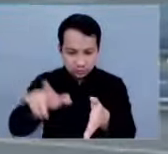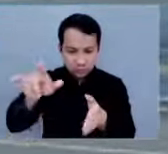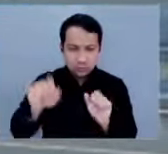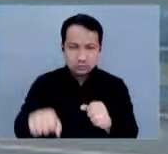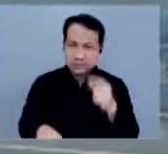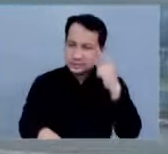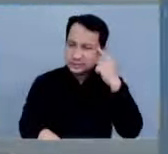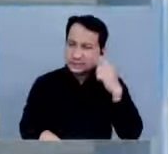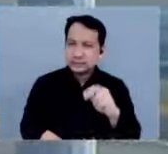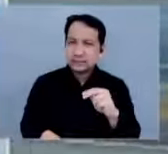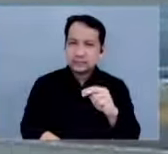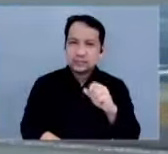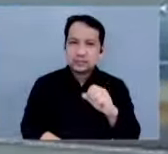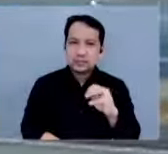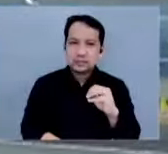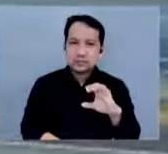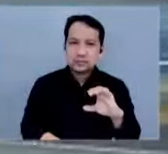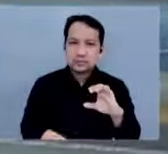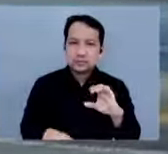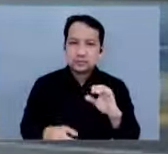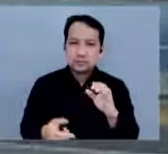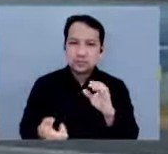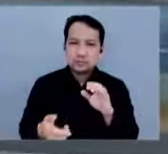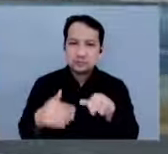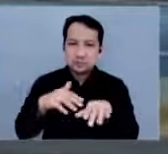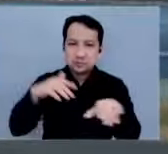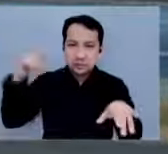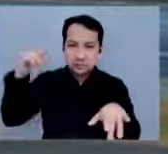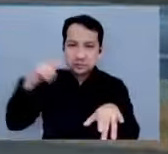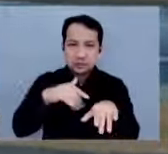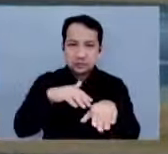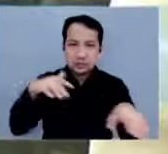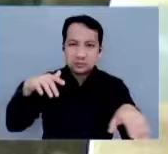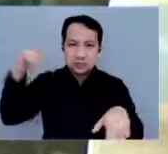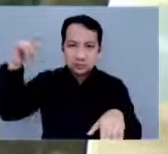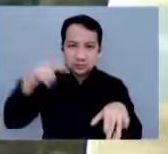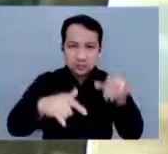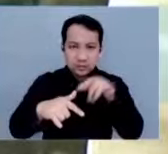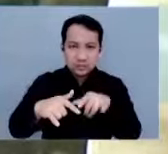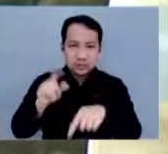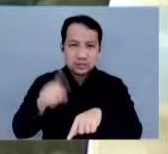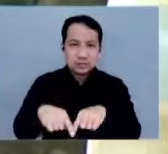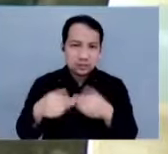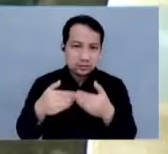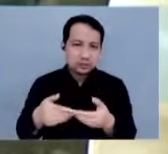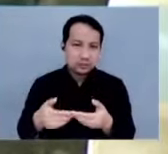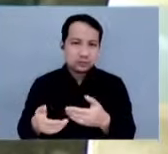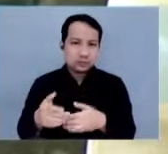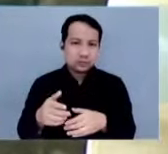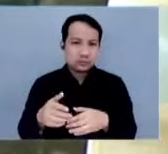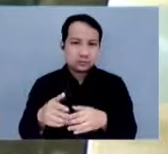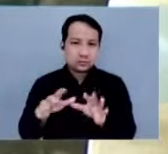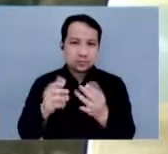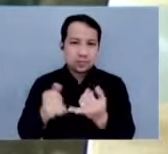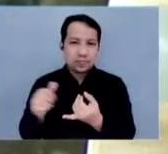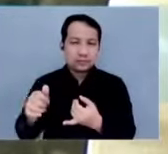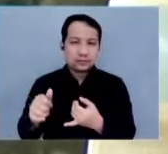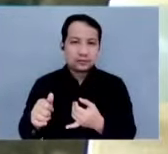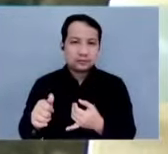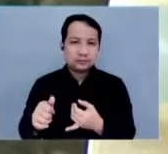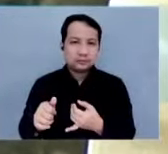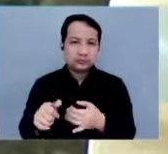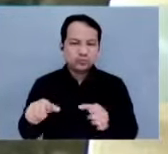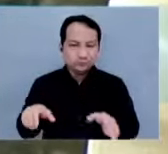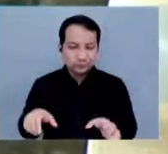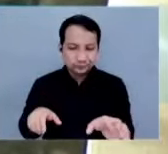may solusyon na rin daw sa traffic ng mga eroplano. Hopefully, we can convince the airline and the slot conference